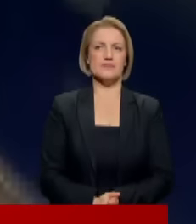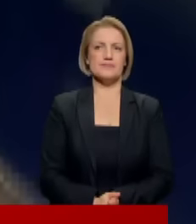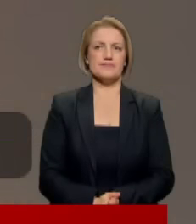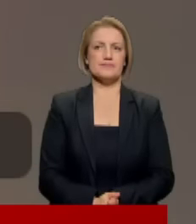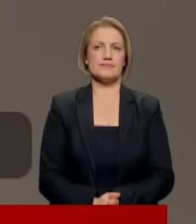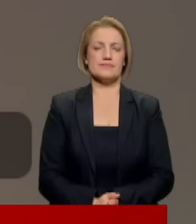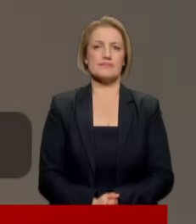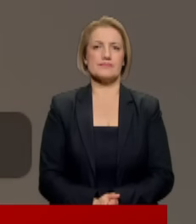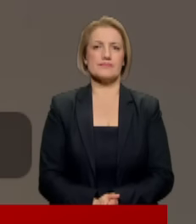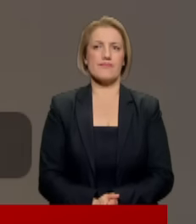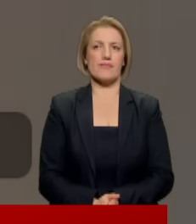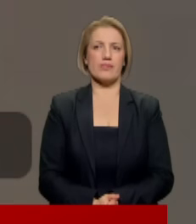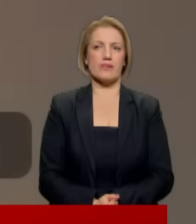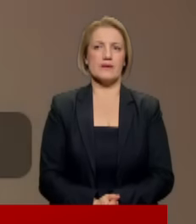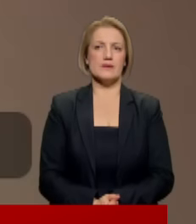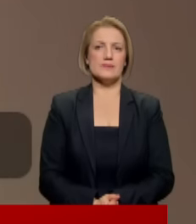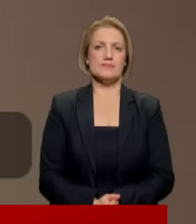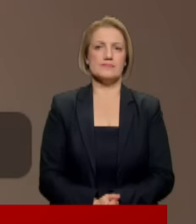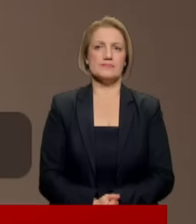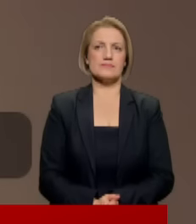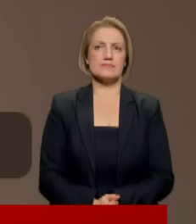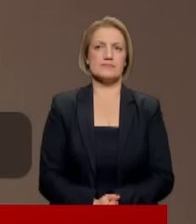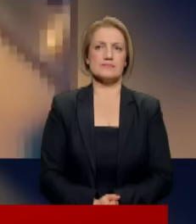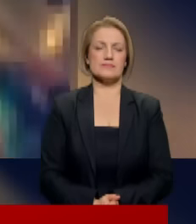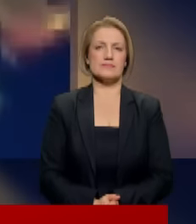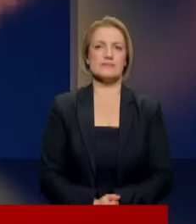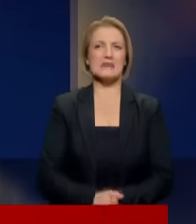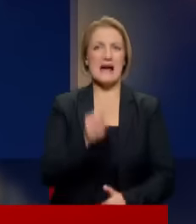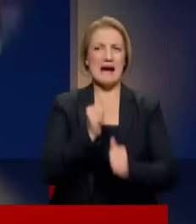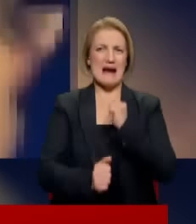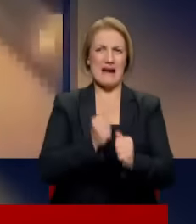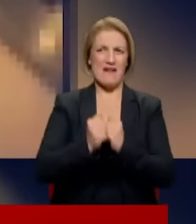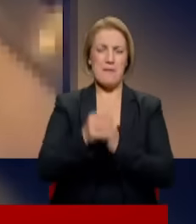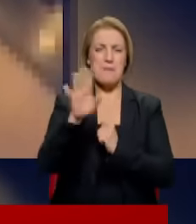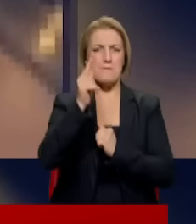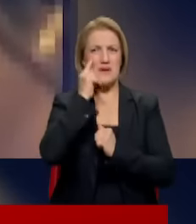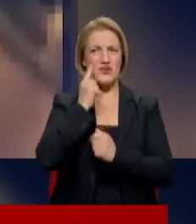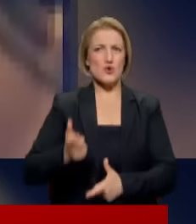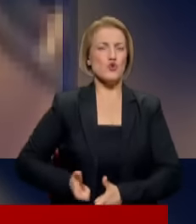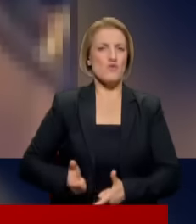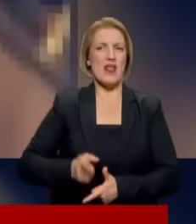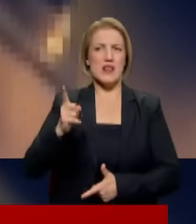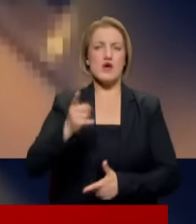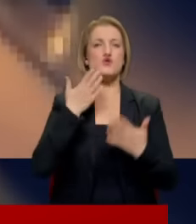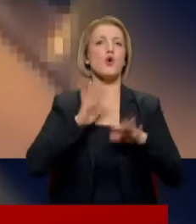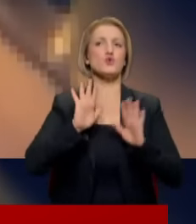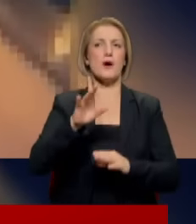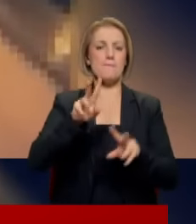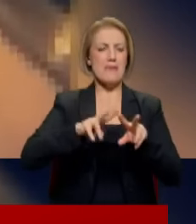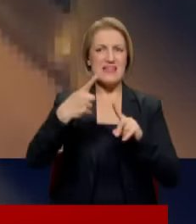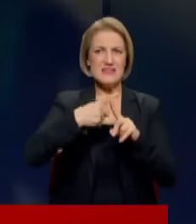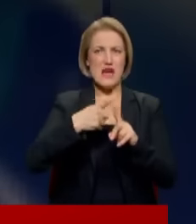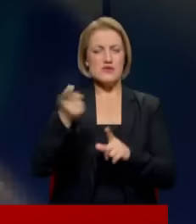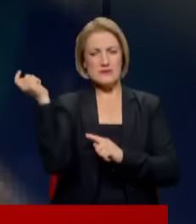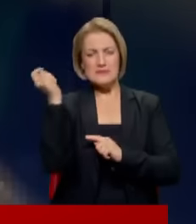saldırdı sakin ol tutun tutun kavgaya müdahale eden başka bir güvenlik görevlisi yoktu MT de